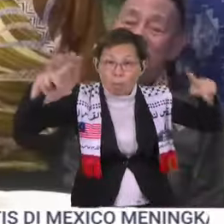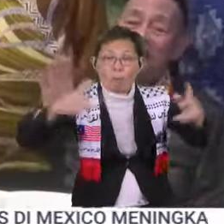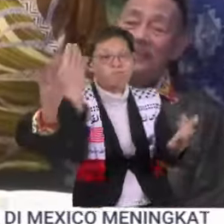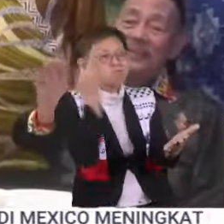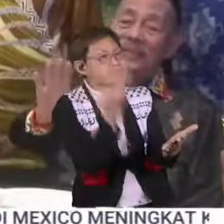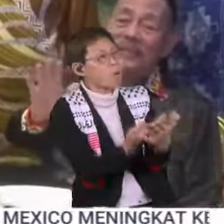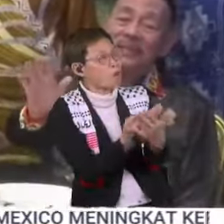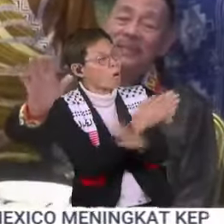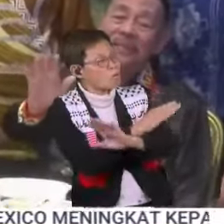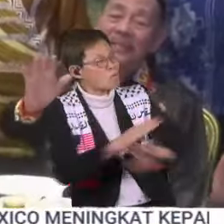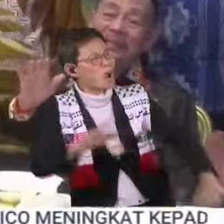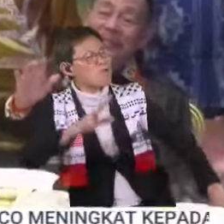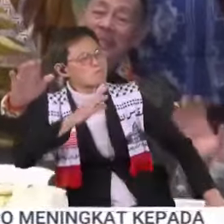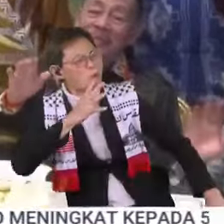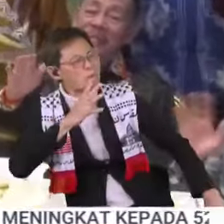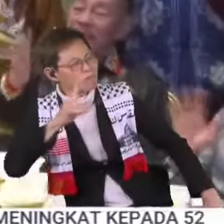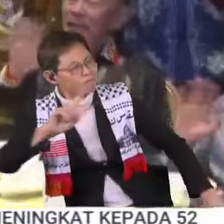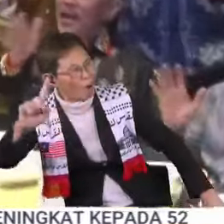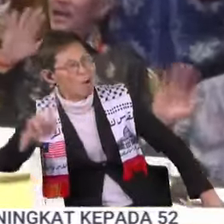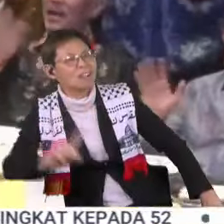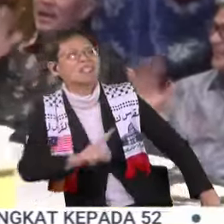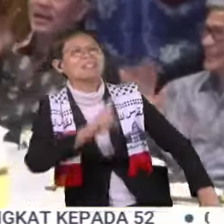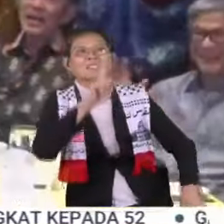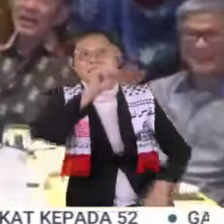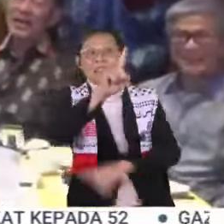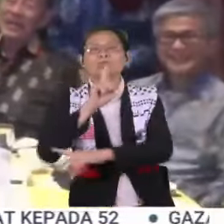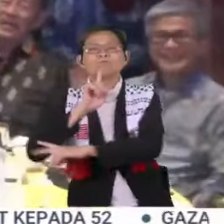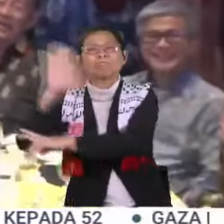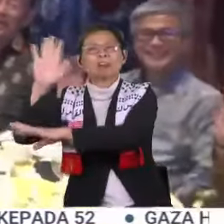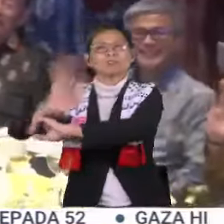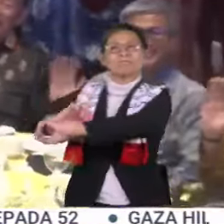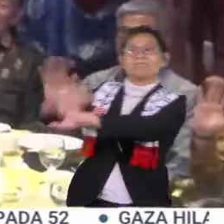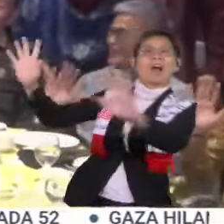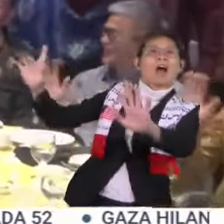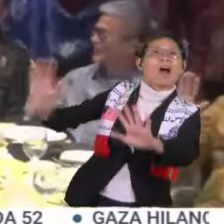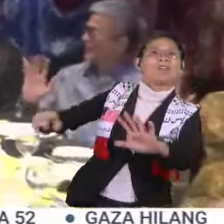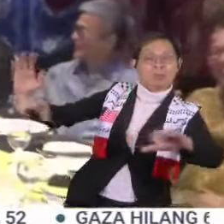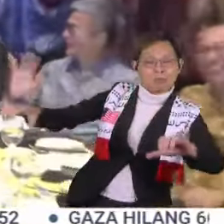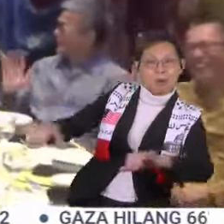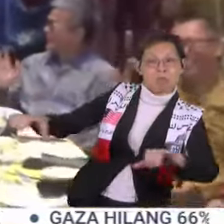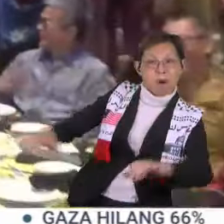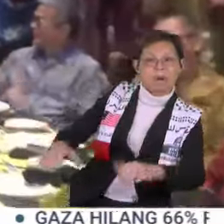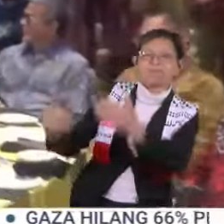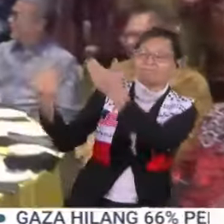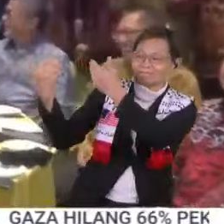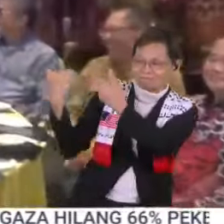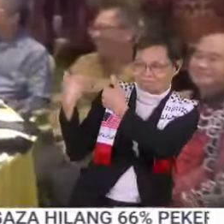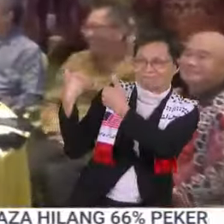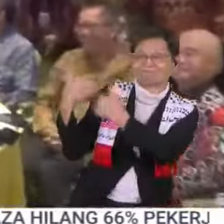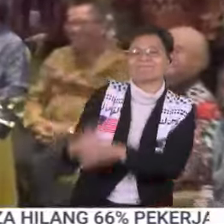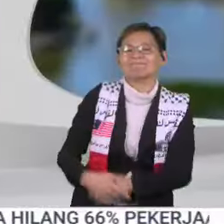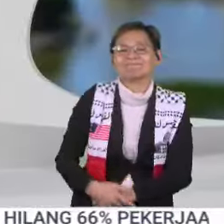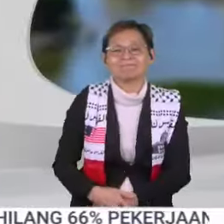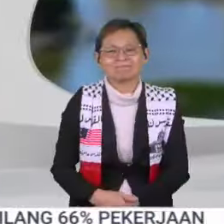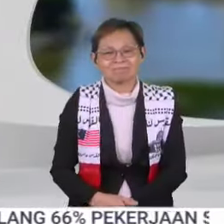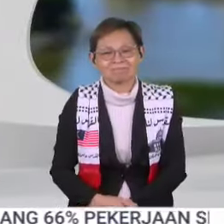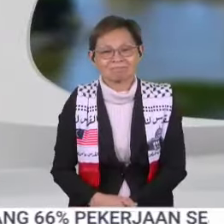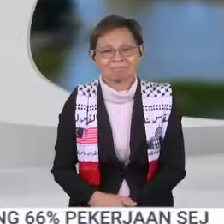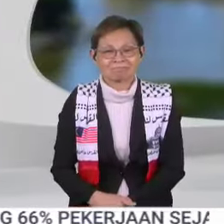ia bukanlah sekadar retorik, malah satu manifestasi yang jelas dalam melaksanakan tanggungjawabnya.